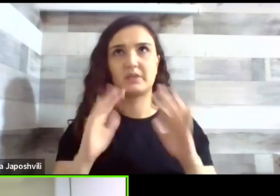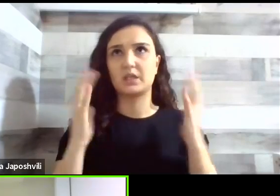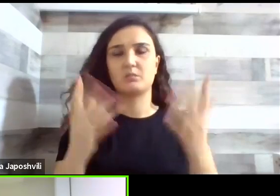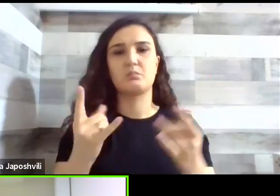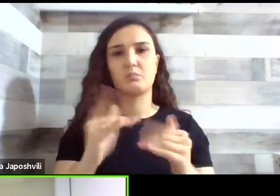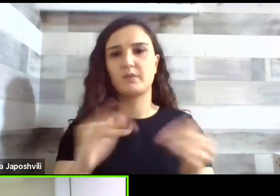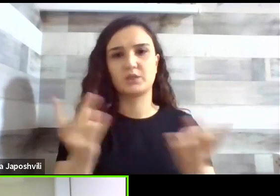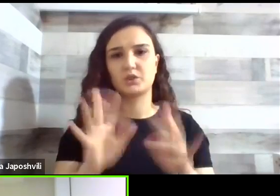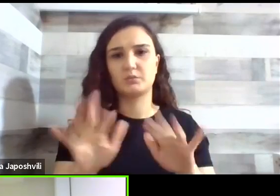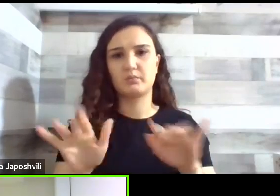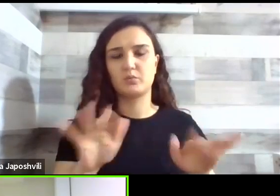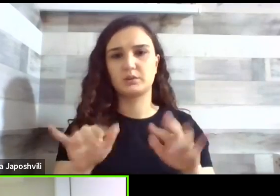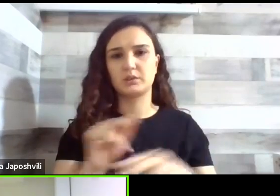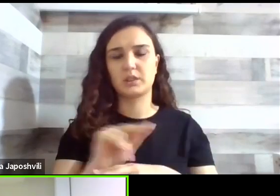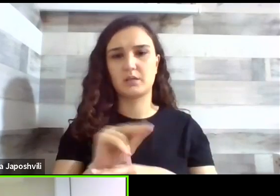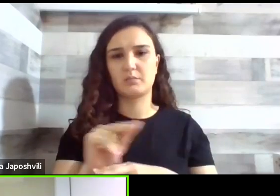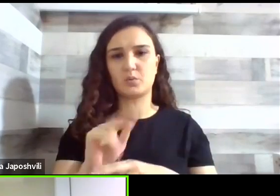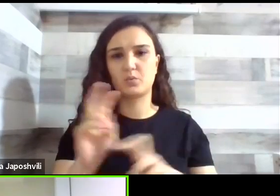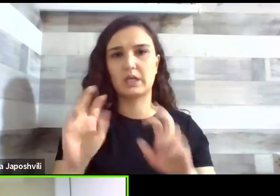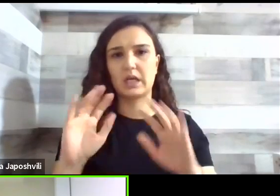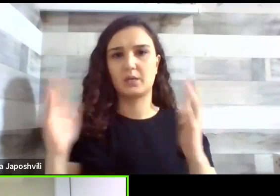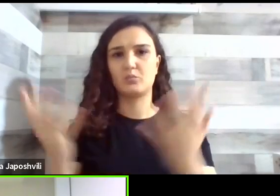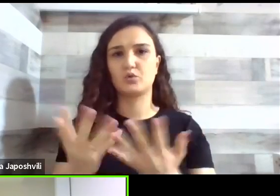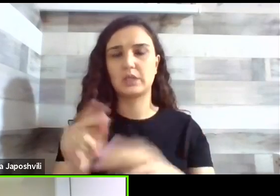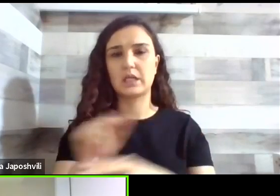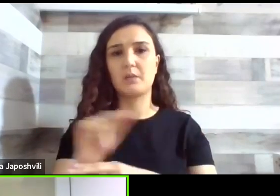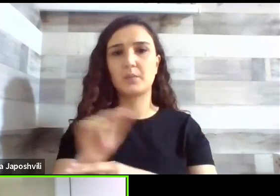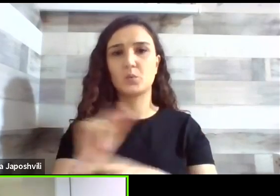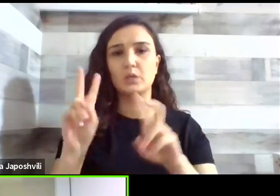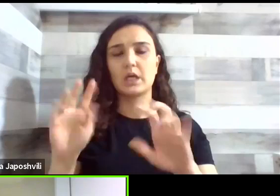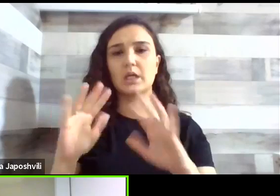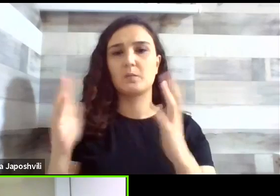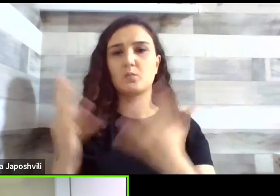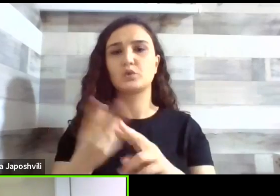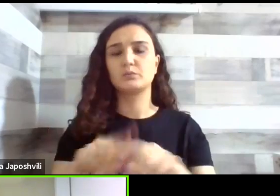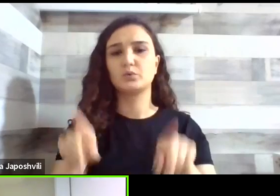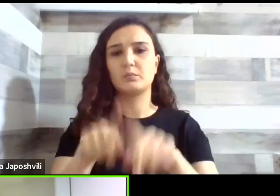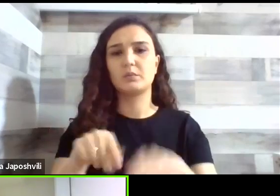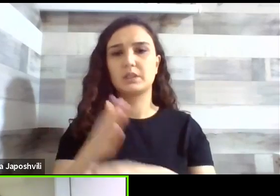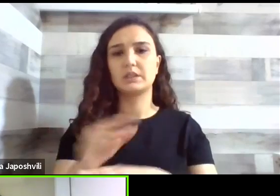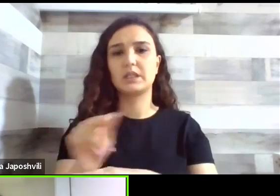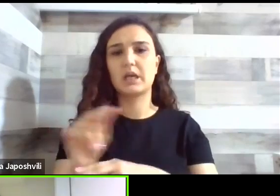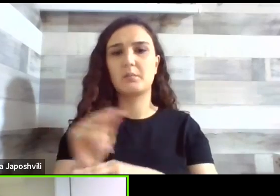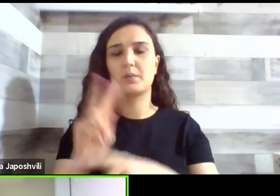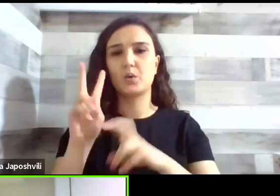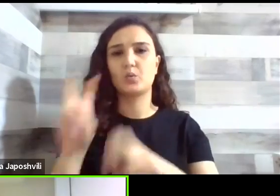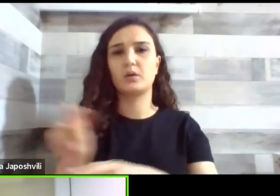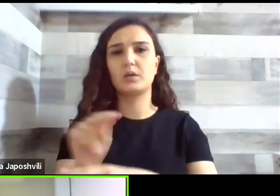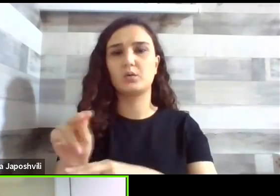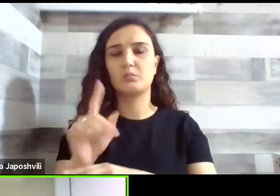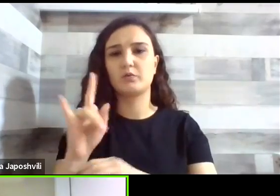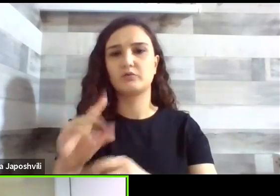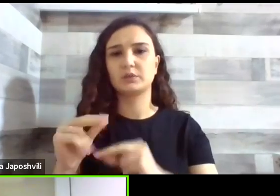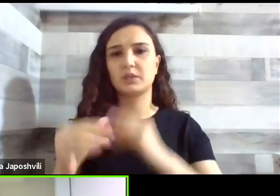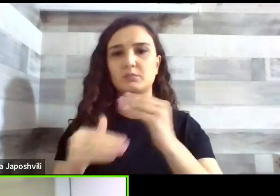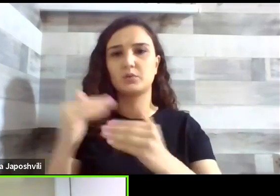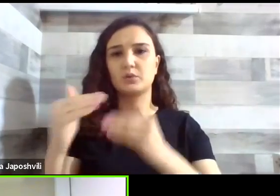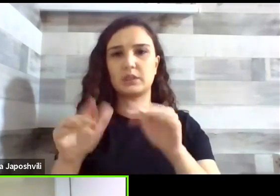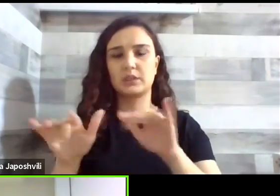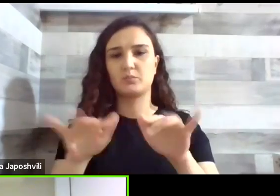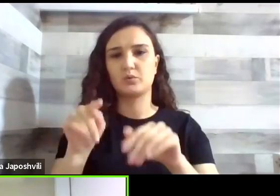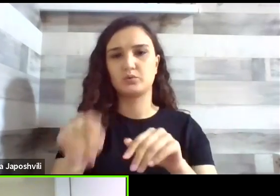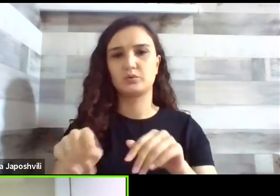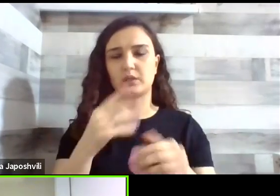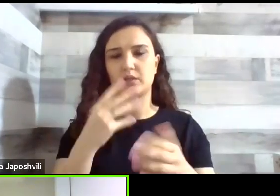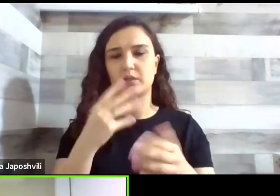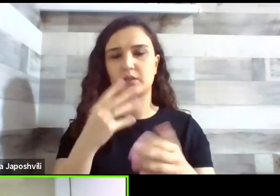ჭირდება ფუნქციონირება თერაპიულ გარემოში. თერაპიულ გარემოში იმიტომაც ხდება თერაპიული ჩარევა, რომ ბავშვმა წარმატებით ფუნქციონიროს